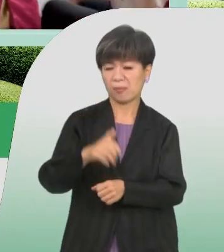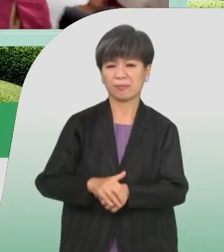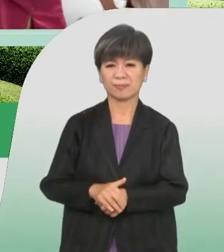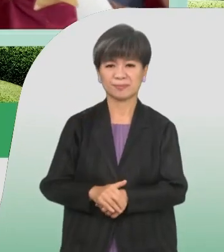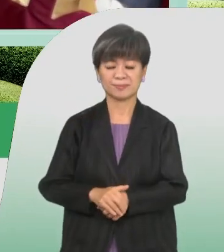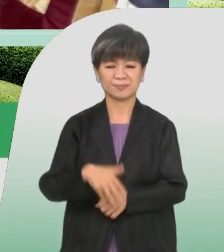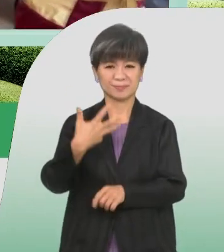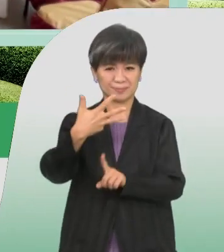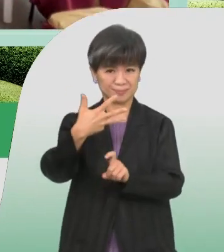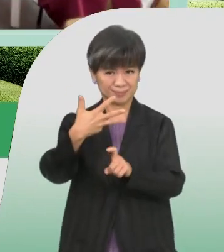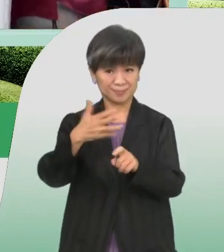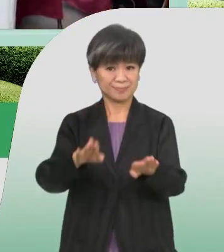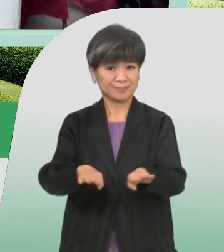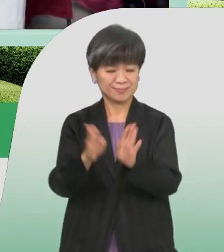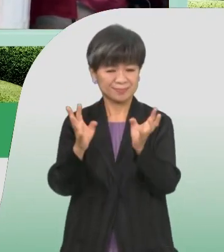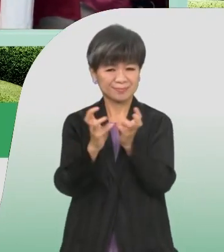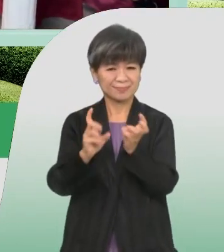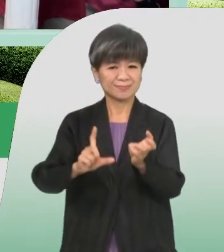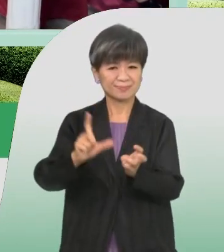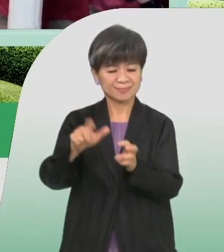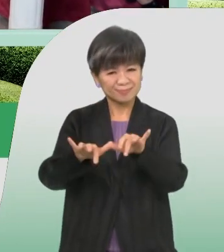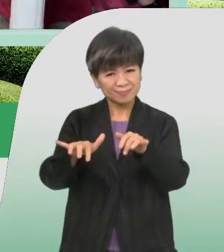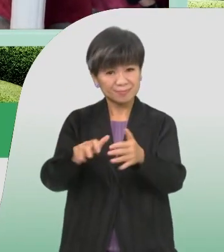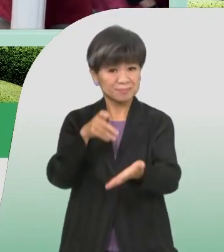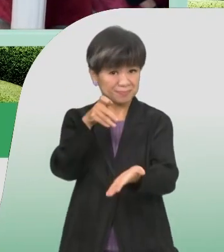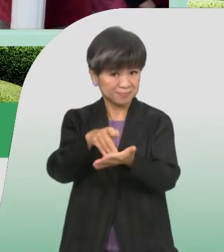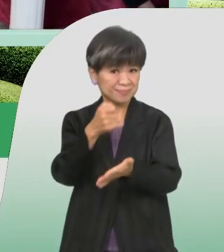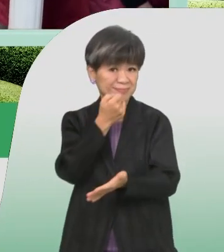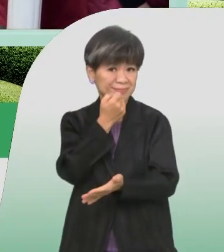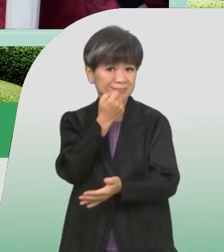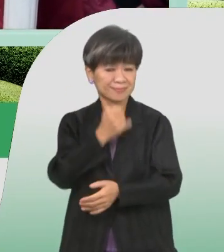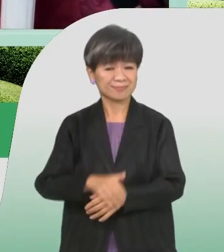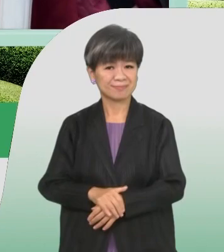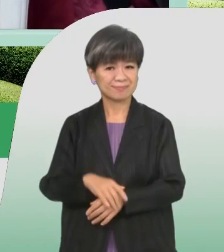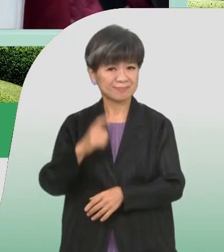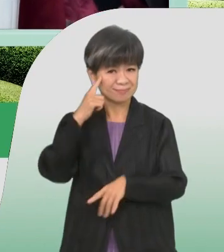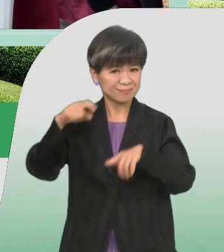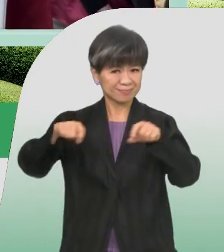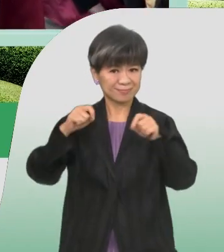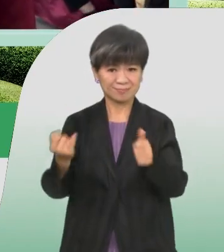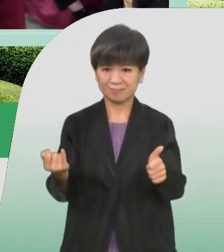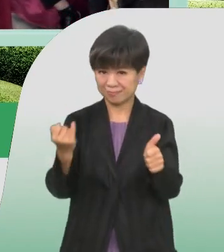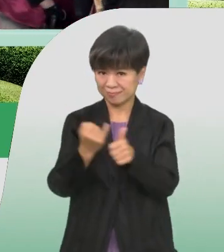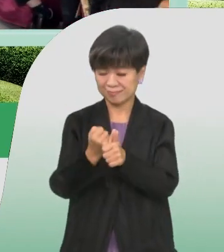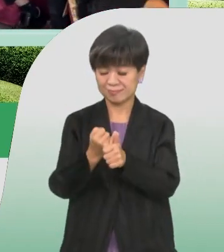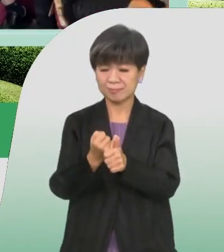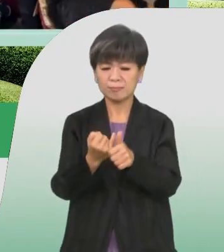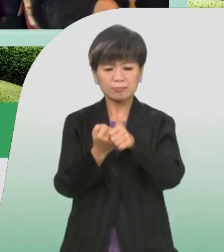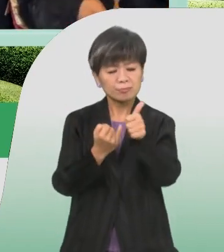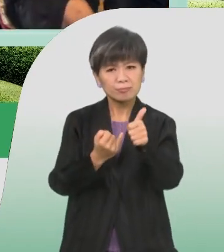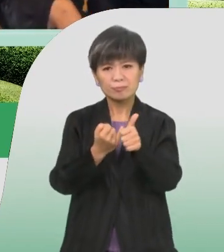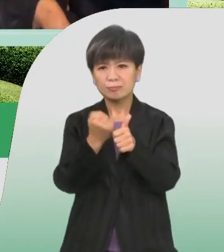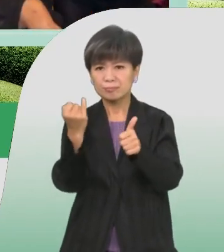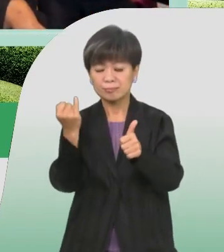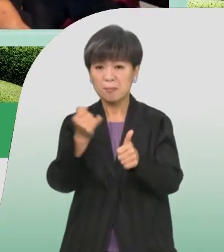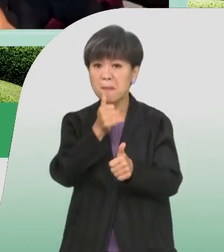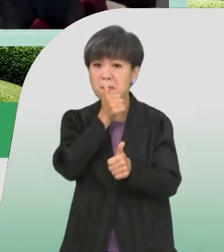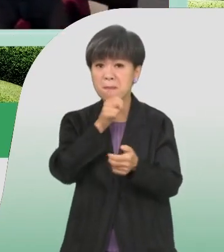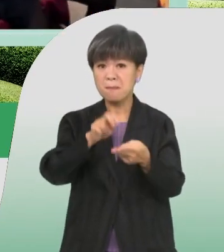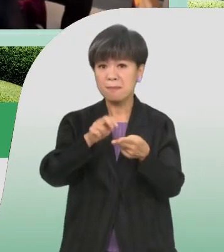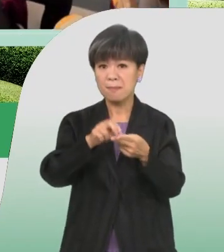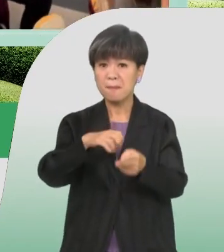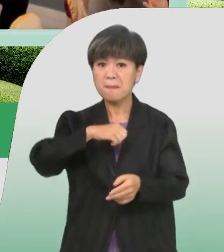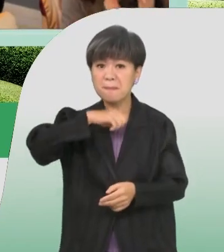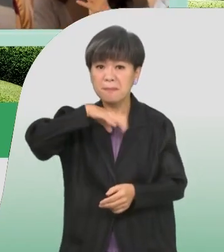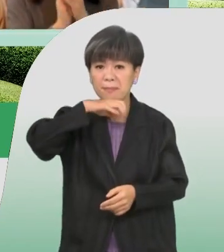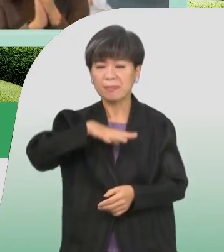50对。还那从今年开始就做得的名录行来报名，所以准备结婚的你，就只杀你是